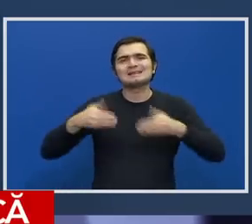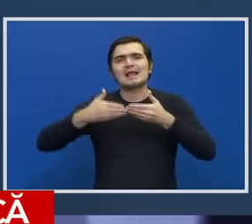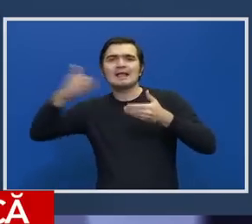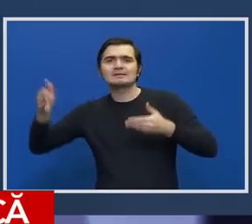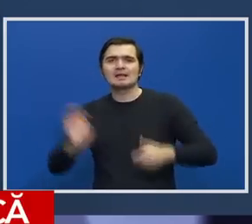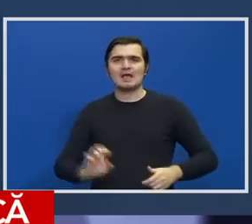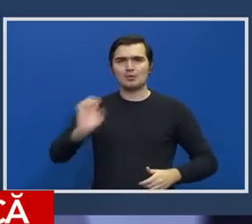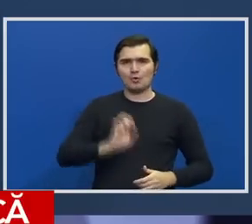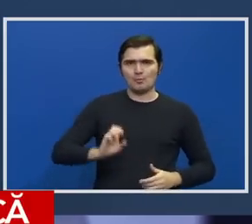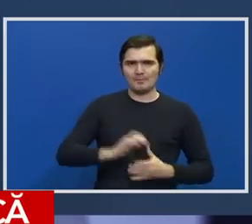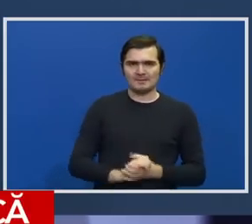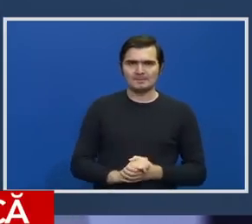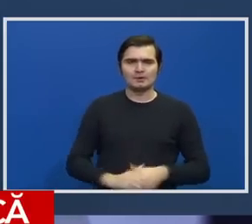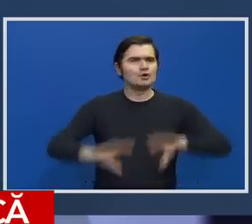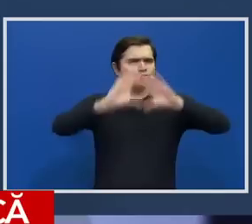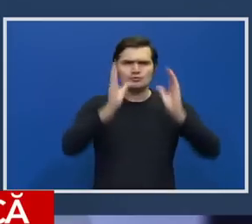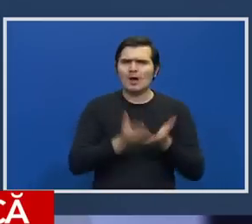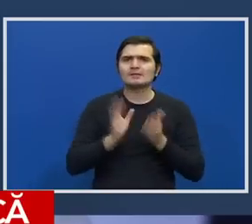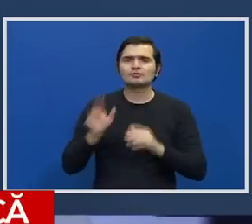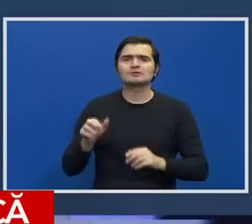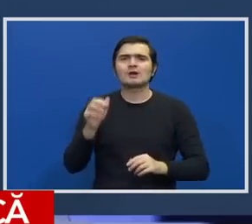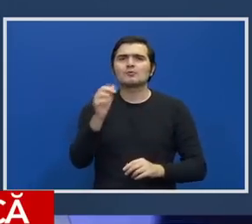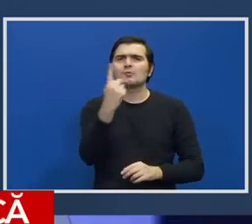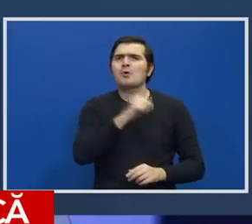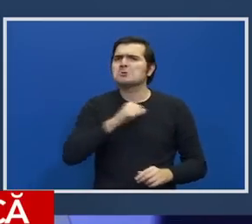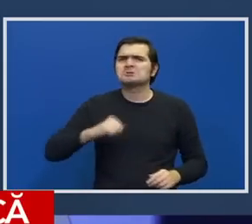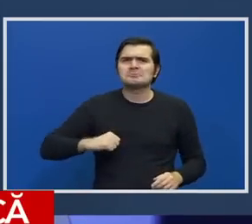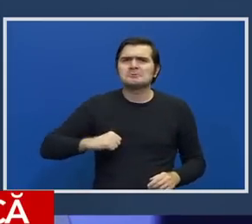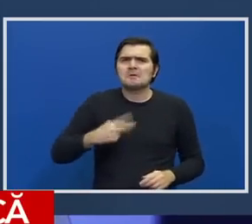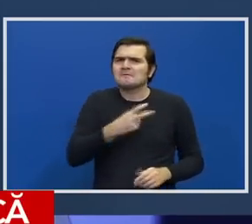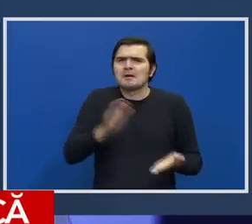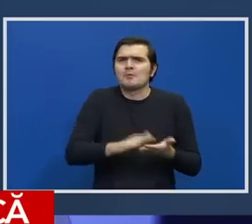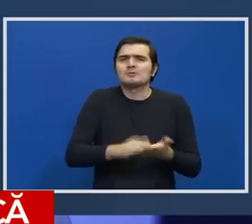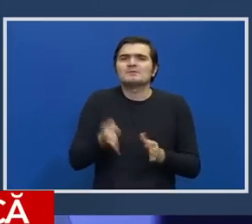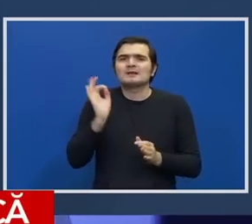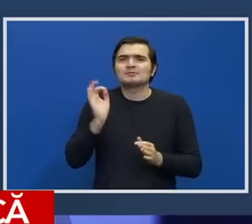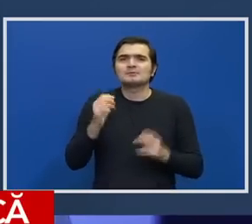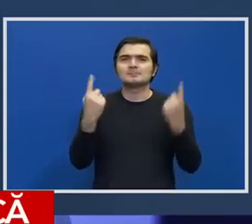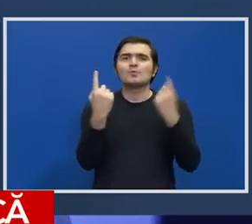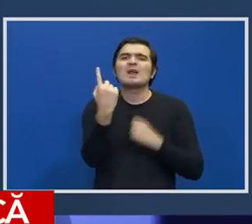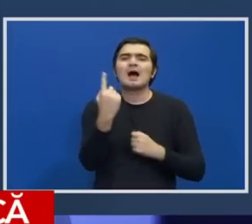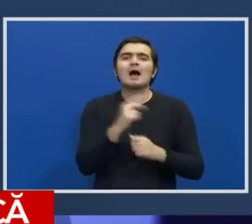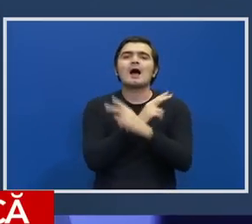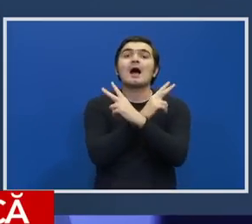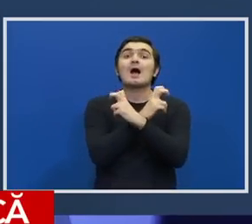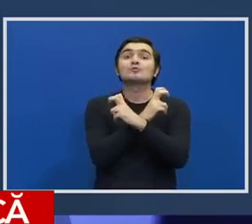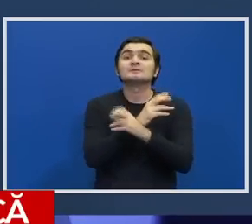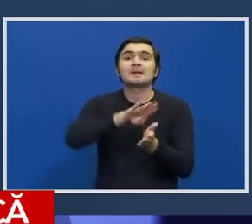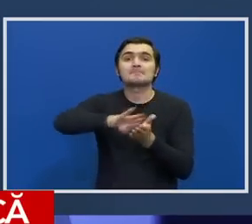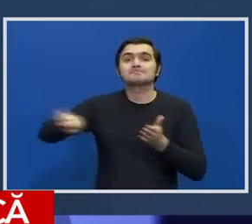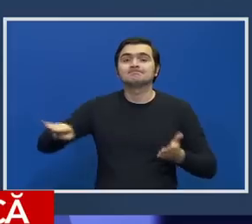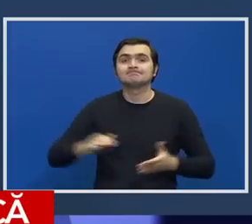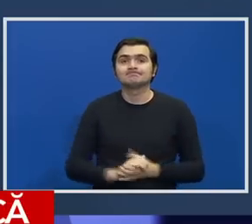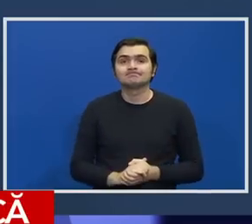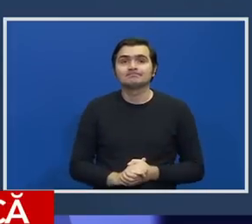externe europene toate cu o singură și nejustificată excepție Austria